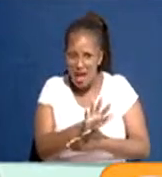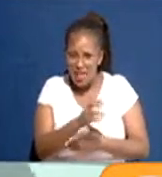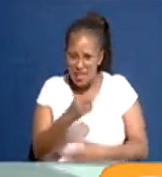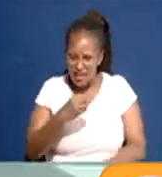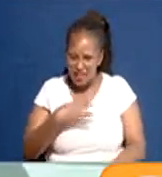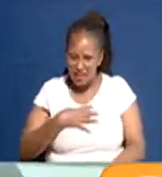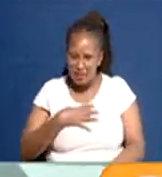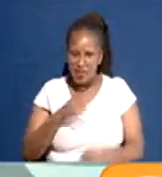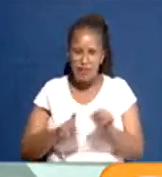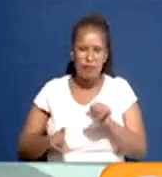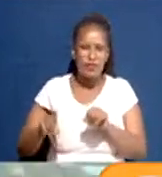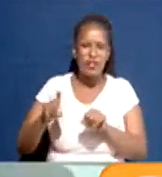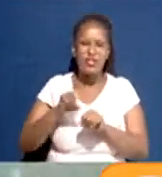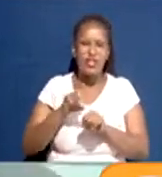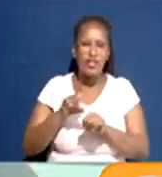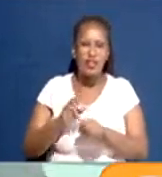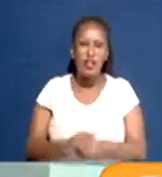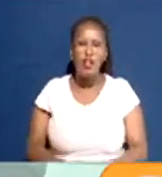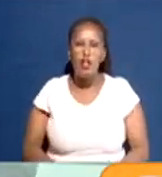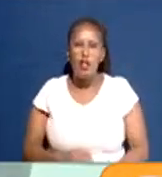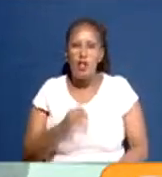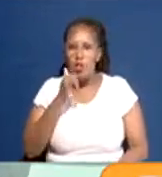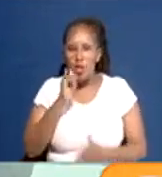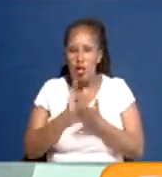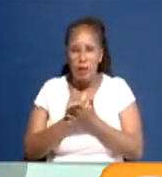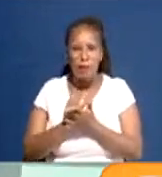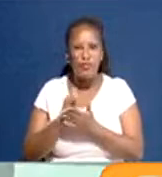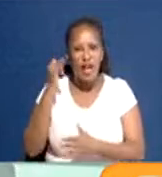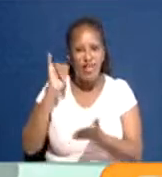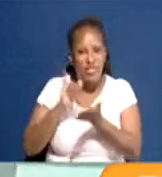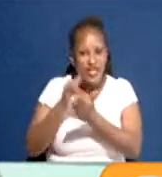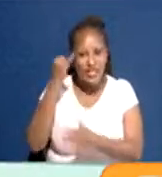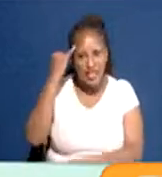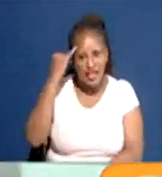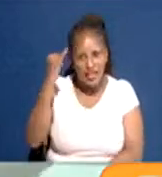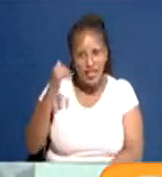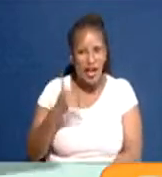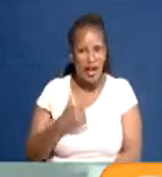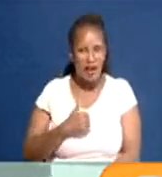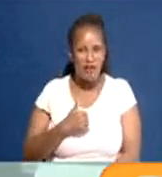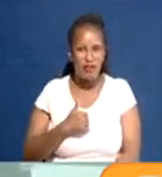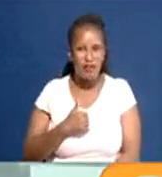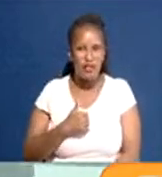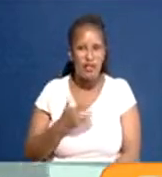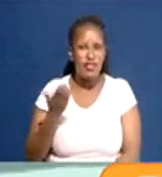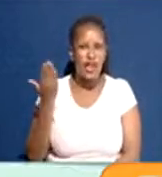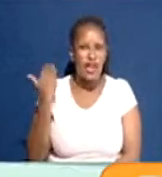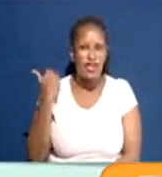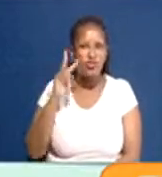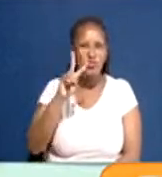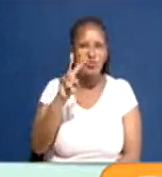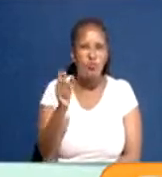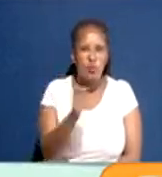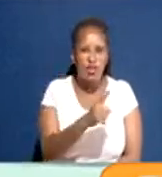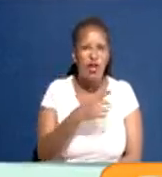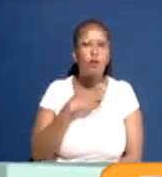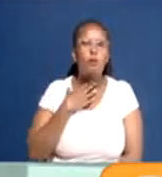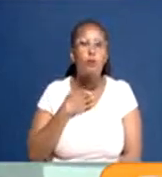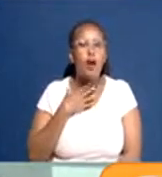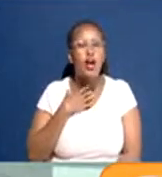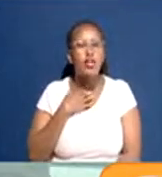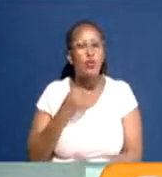retirement imeongezeka. That is the logic, my friends. In the last 2 months, let me give you the